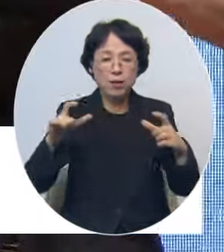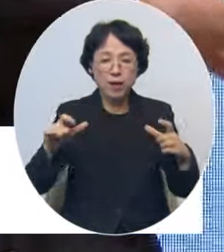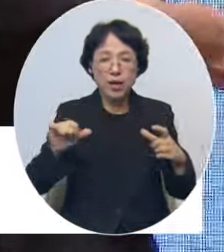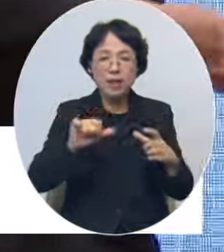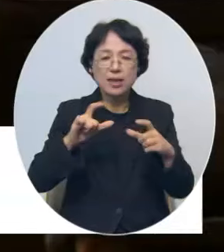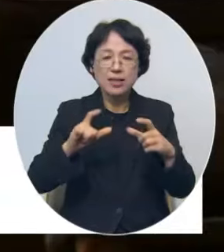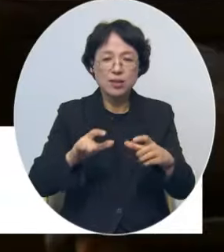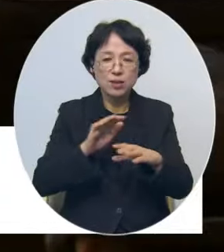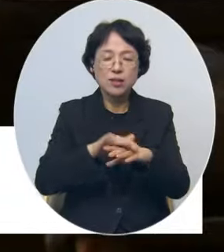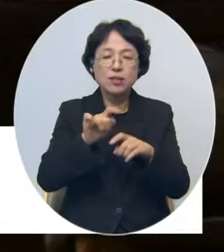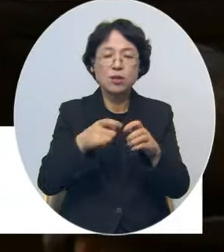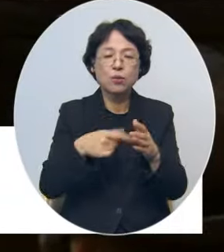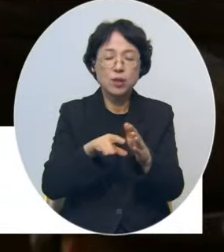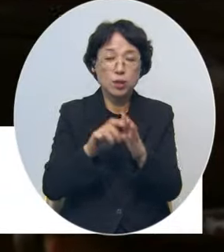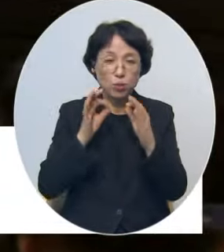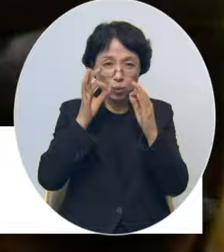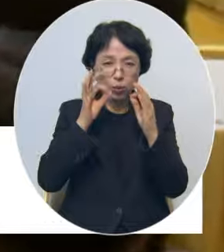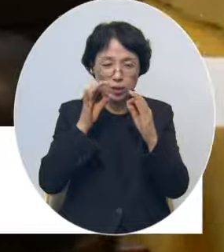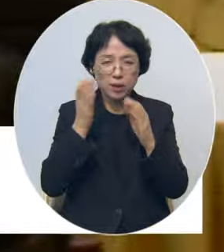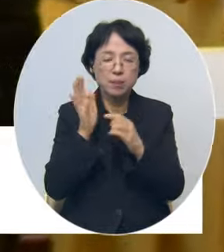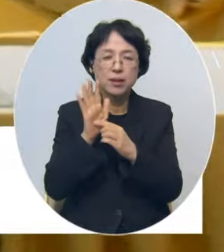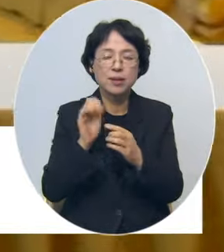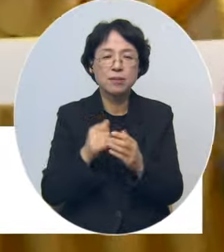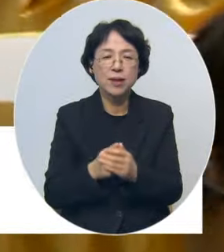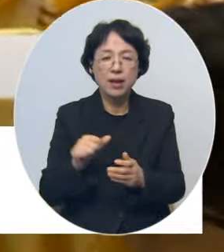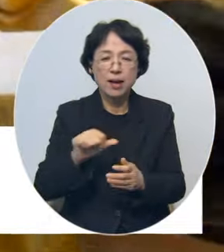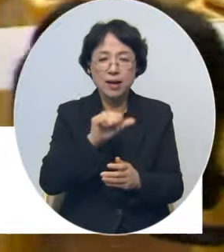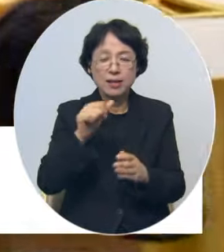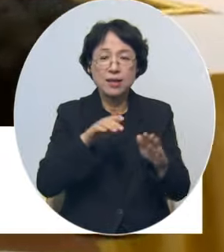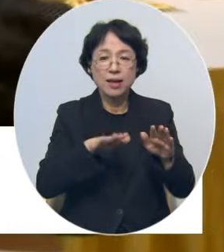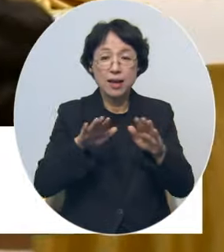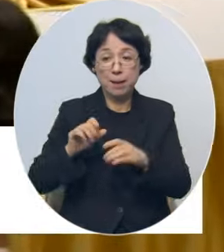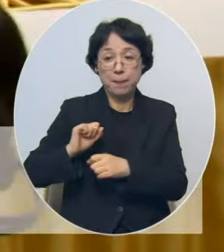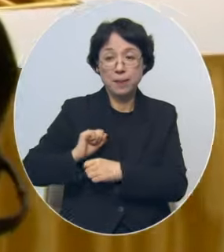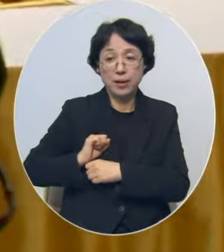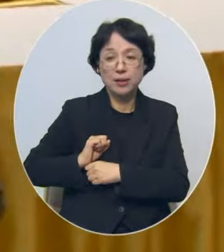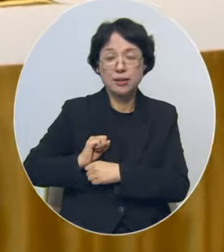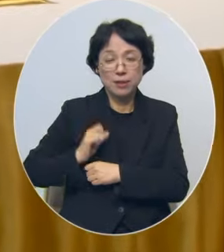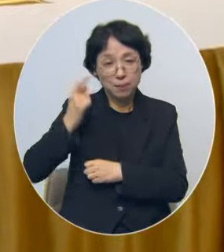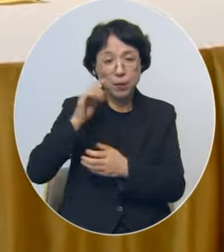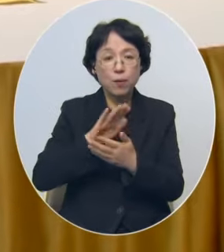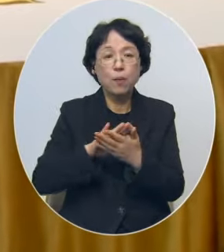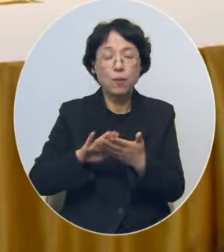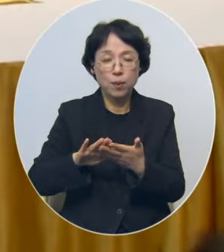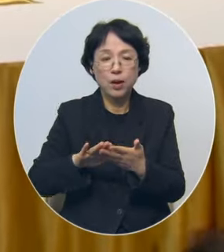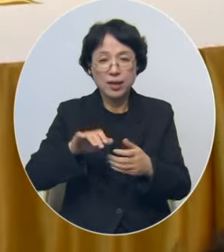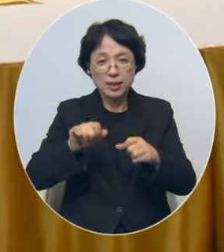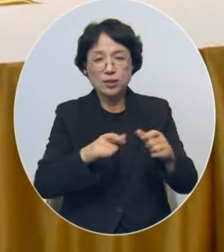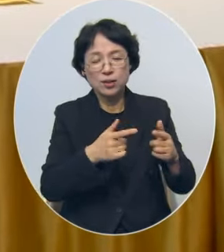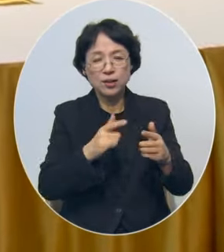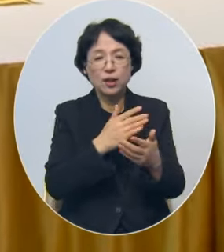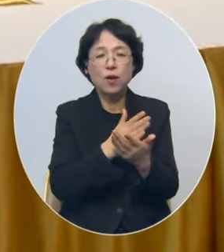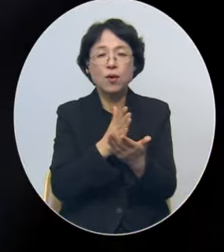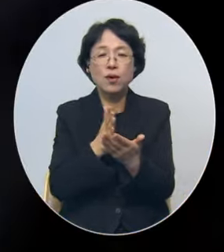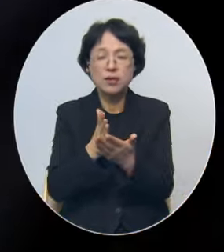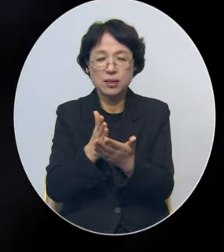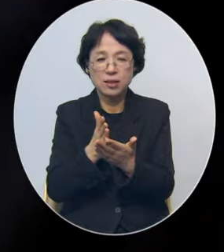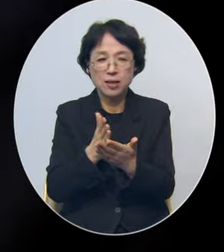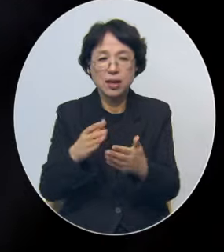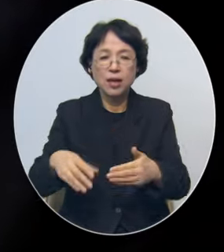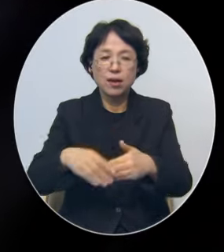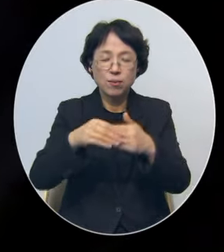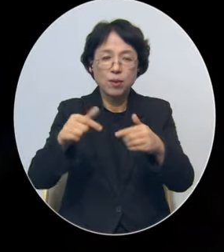힘쓰겠다고 밝혔습니다 아세안과 해양 안보 방산 군수 평화 유지 작전 등 다양한 분야에서의 협력을